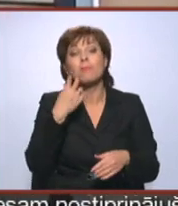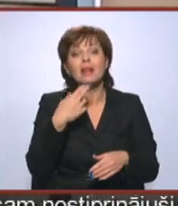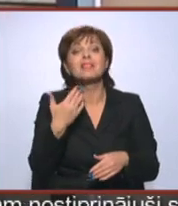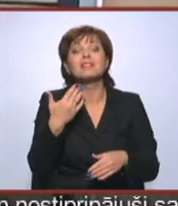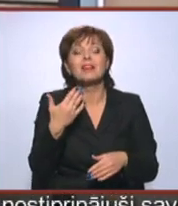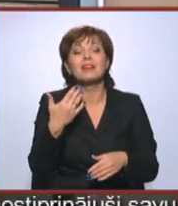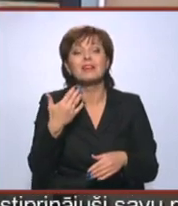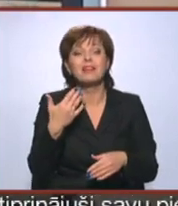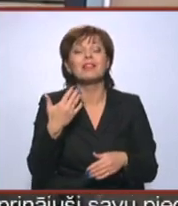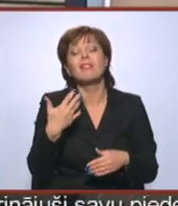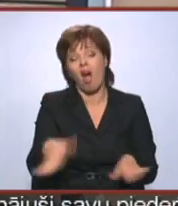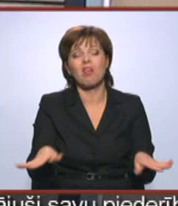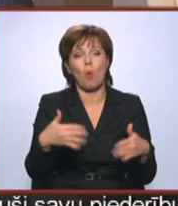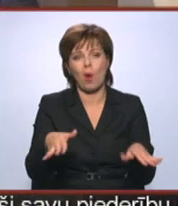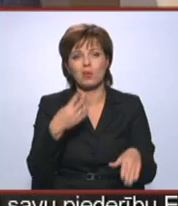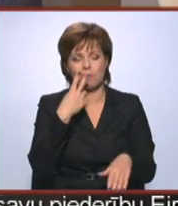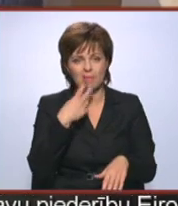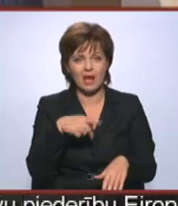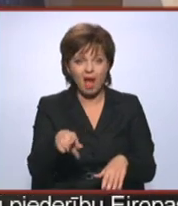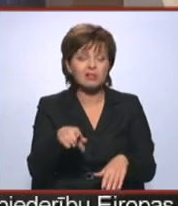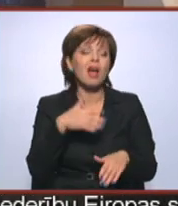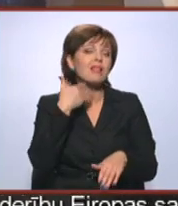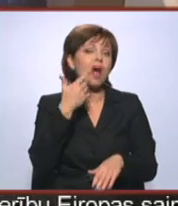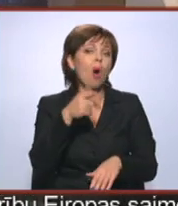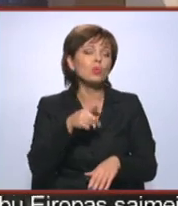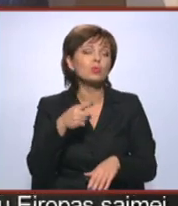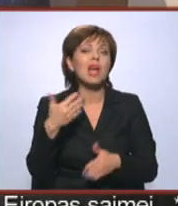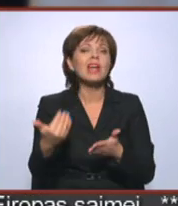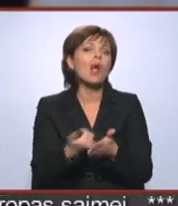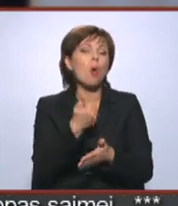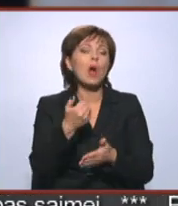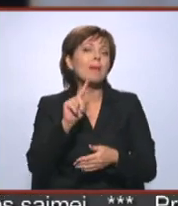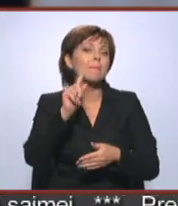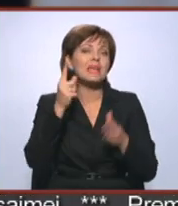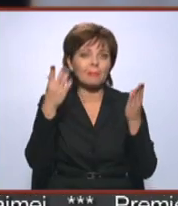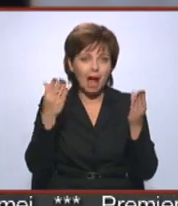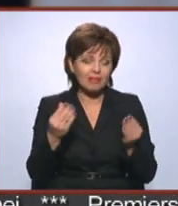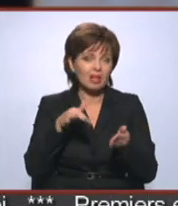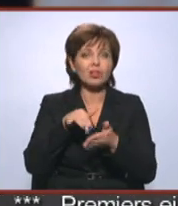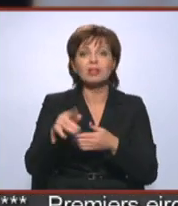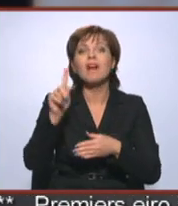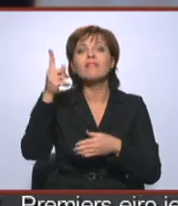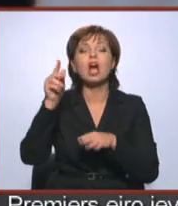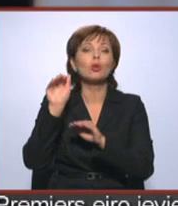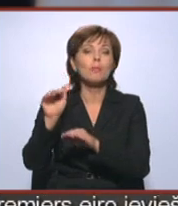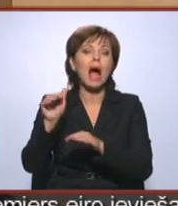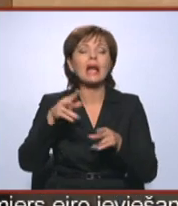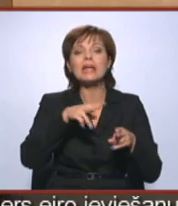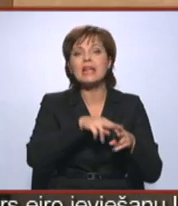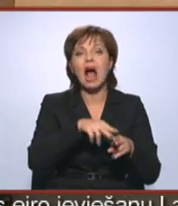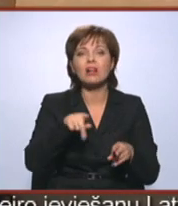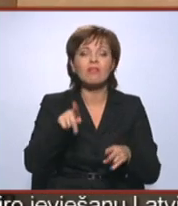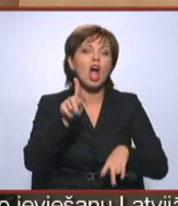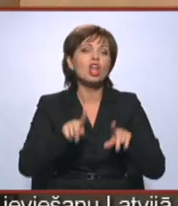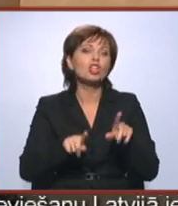ilgā laikā, bet nu, kad jau pieredīs, daudz traki. Diezgan daudz jaunā gada pirmajā dienā devās arī uz vienīgo banku Jelgavā, kur šodien uz